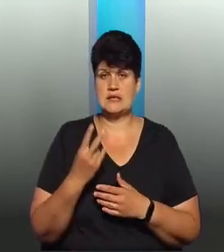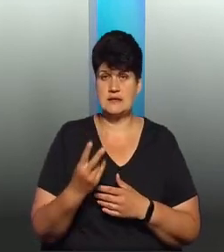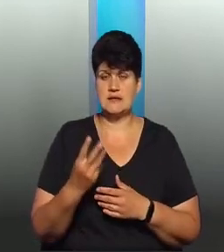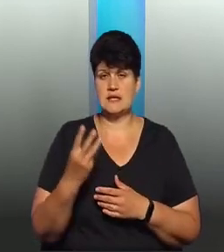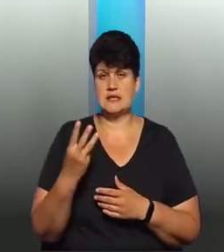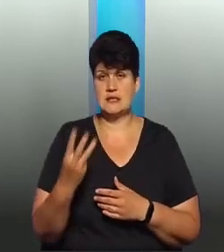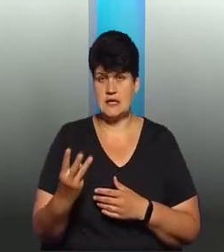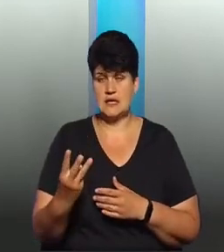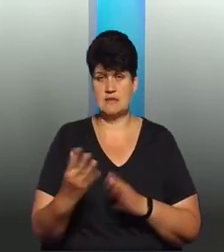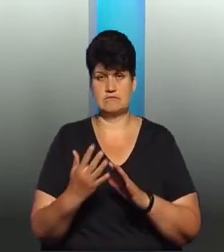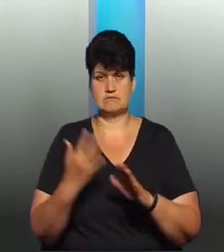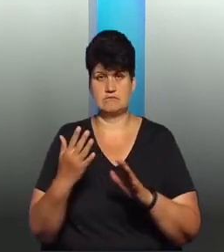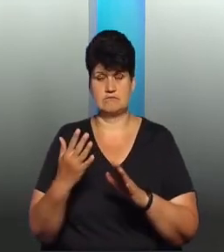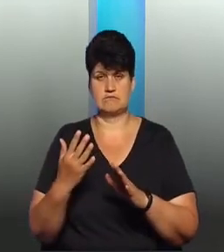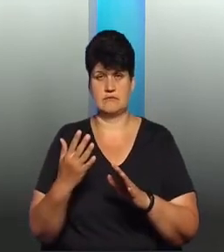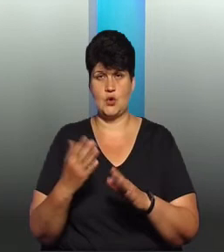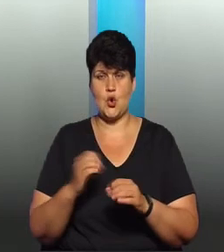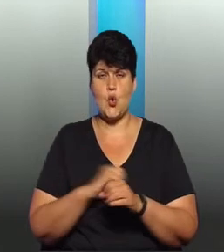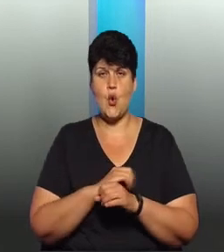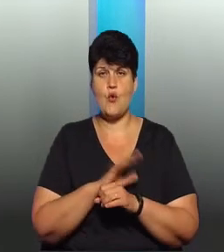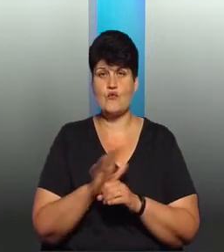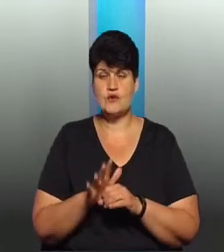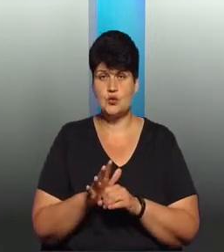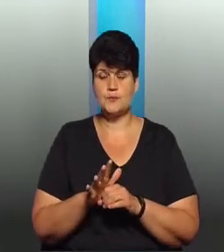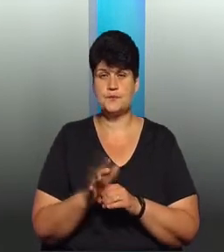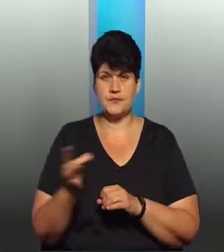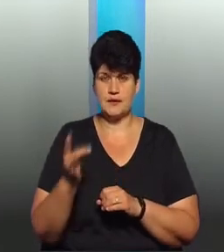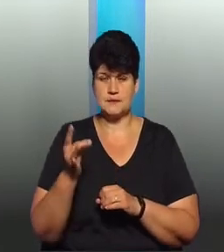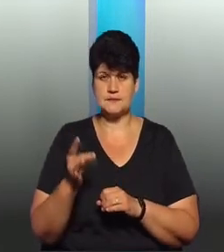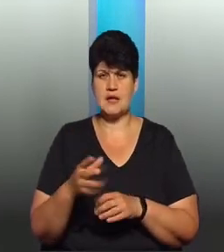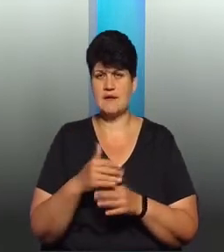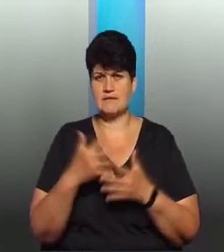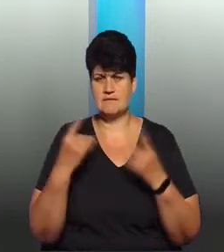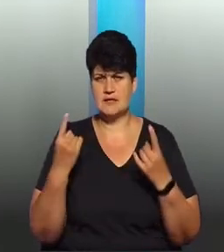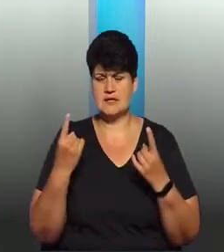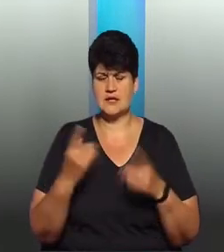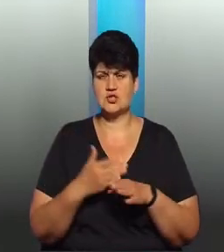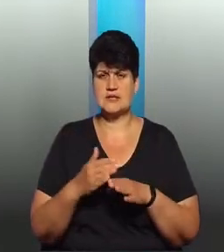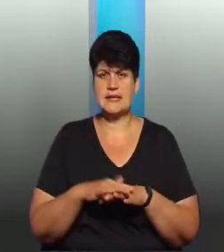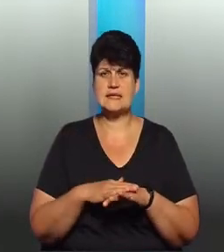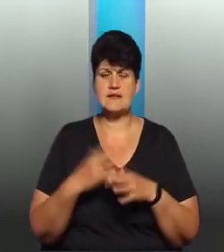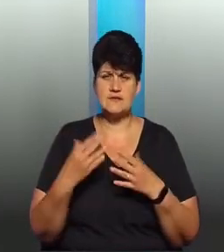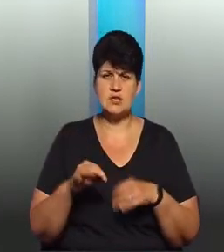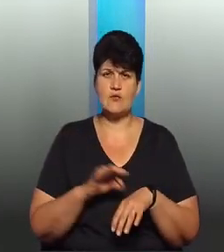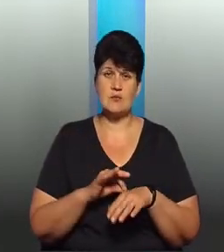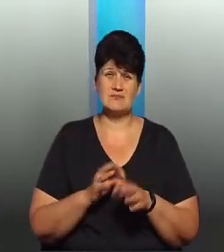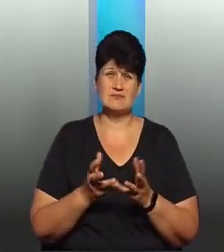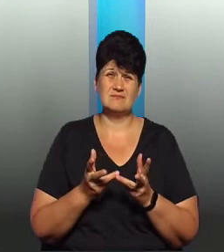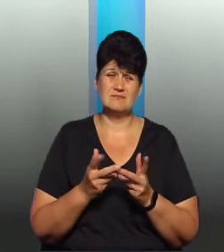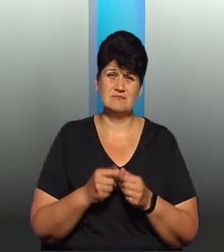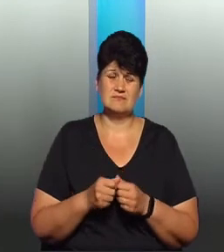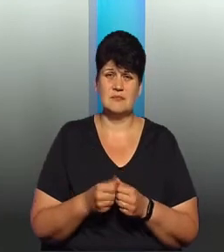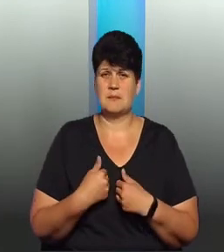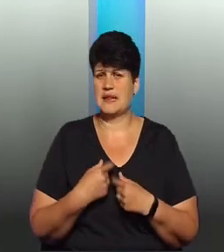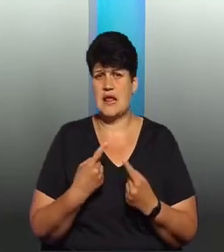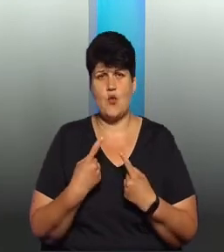ковіду, і значна частина населення перехворіла. Тих самих антиваксів. Десь по підрахунках, ми не говоримо про офіційні підрахунки,